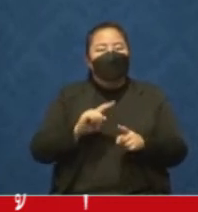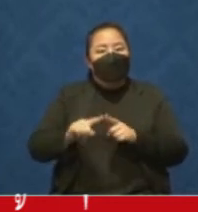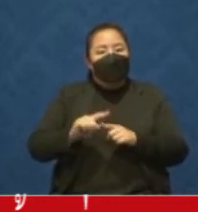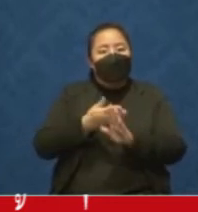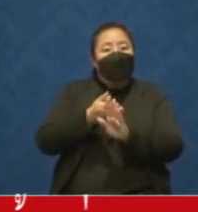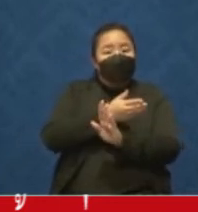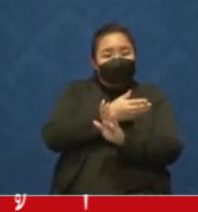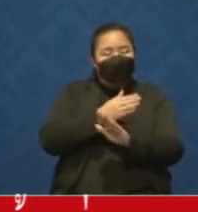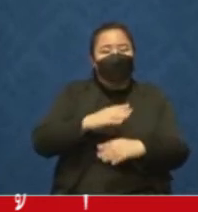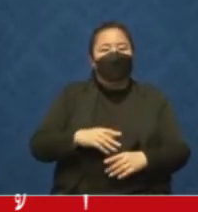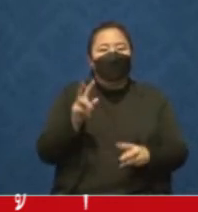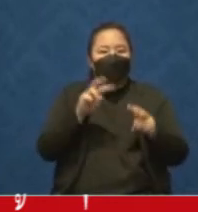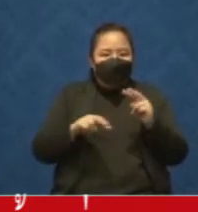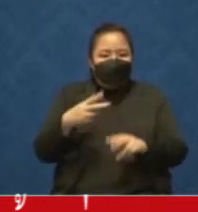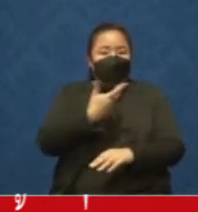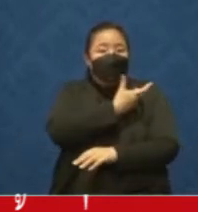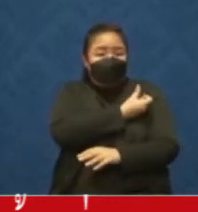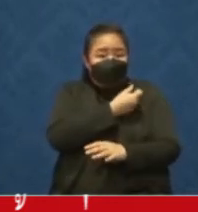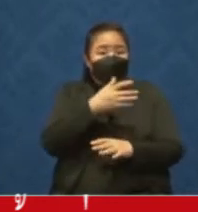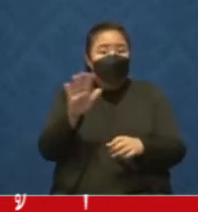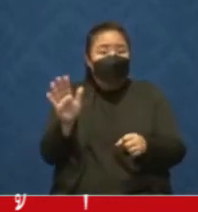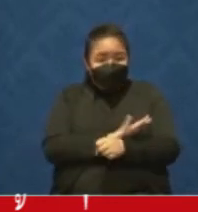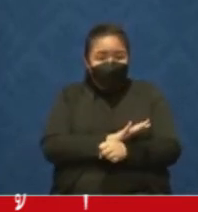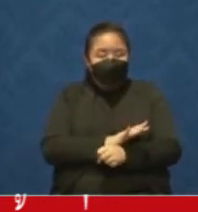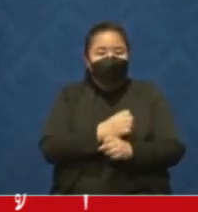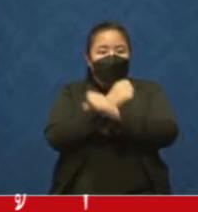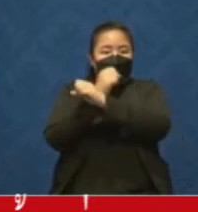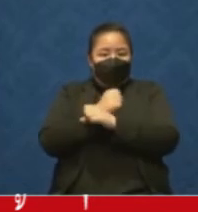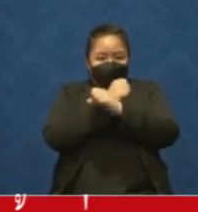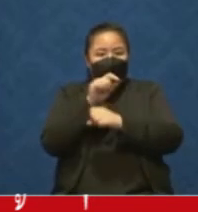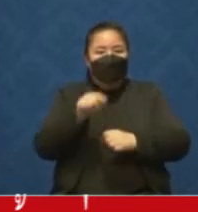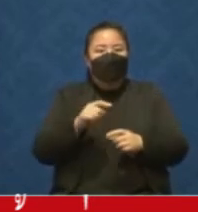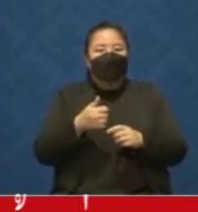ักซีนทมประสิธภาพ ป้องกันโอเมคลรได้